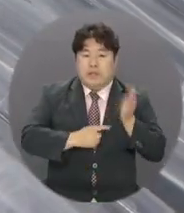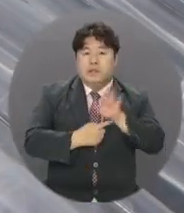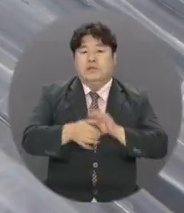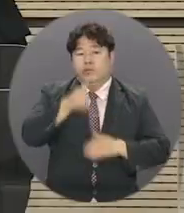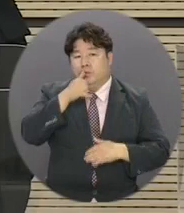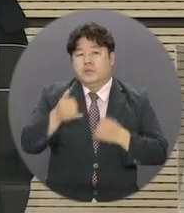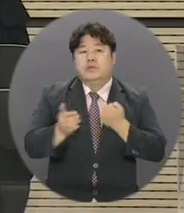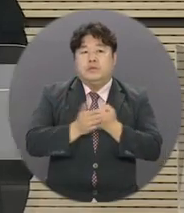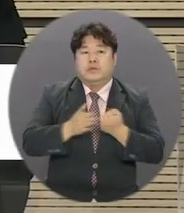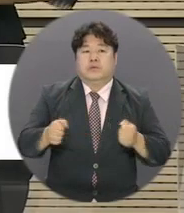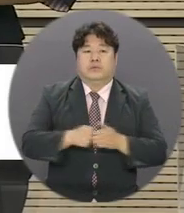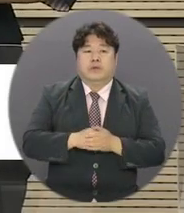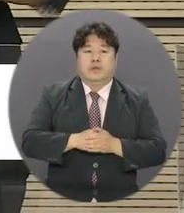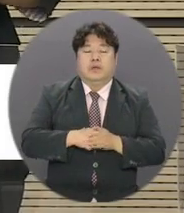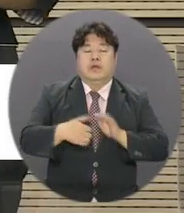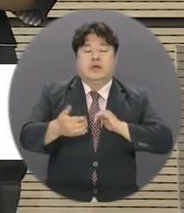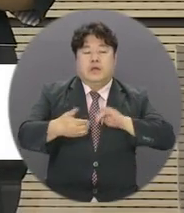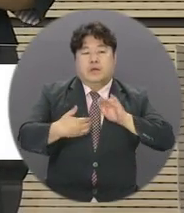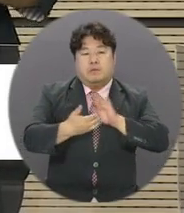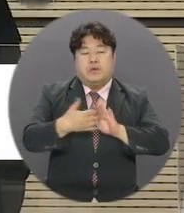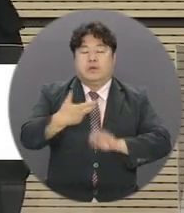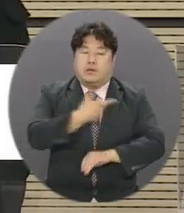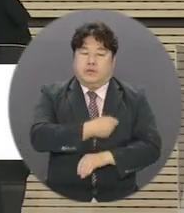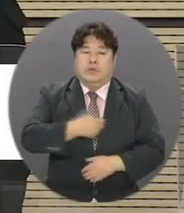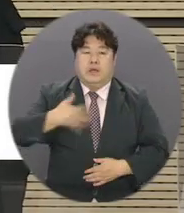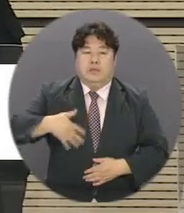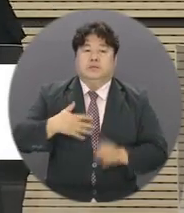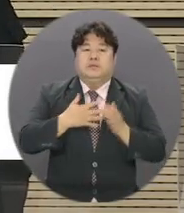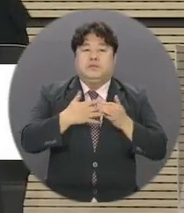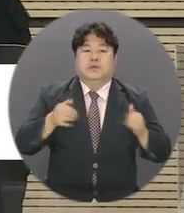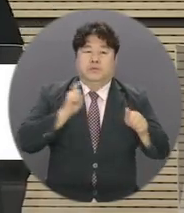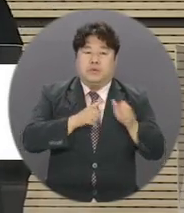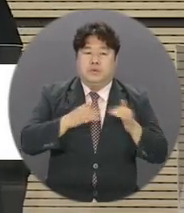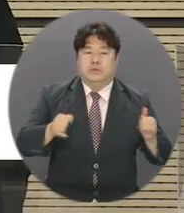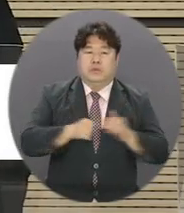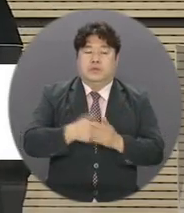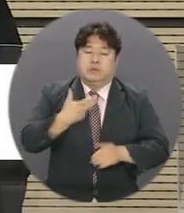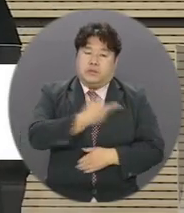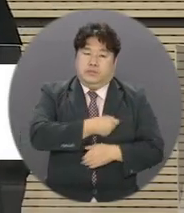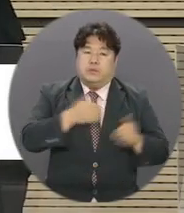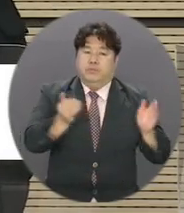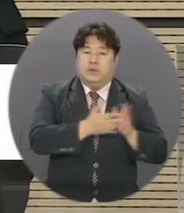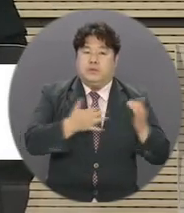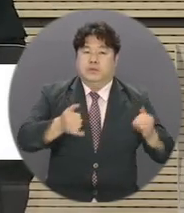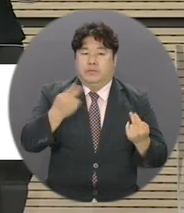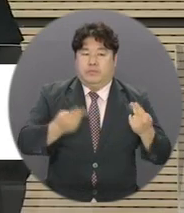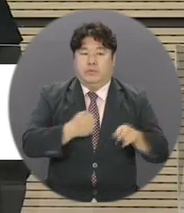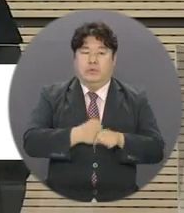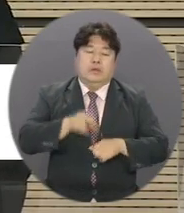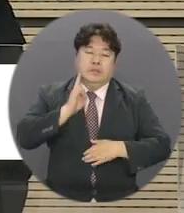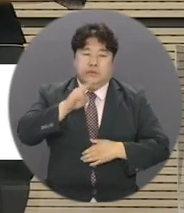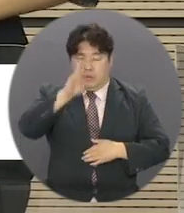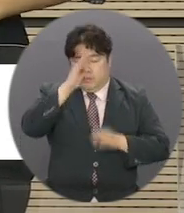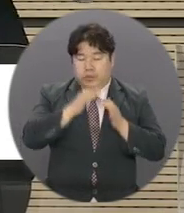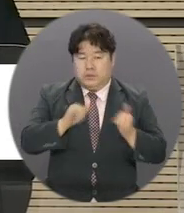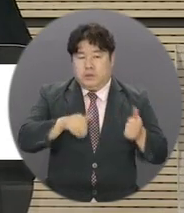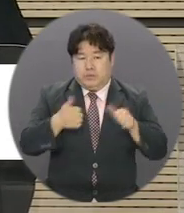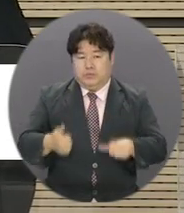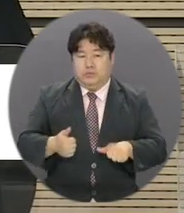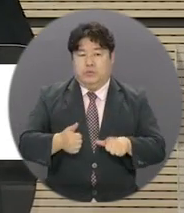때문입니다. 예방접종을 받지 않은 확진자는 접종 완료자에 비해 중증 환자의 발생과